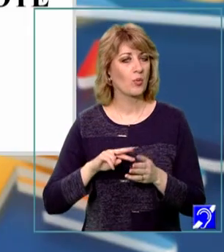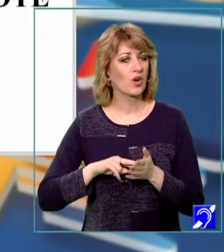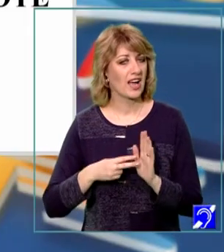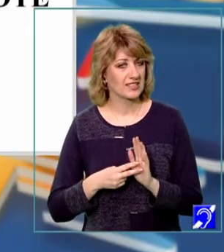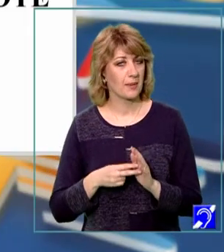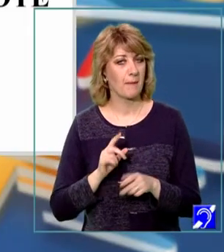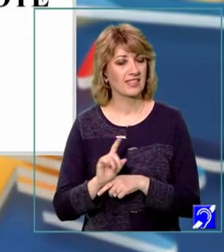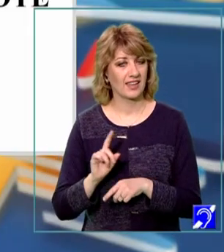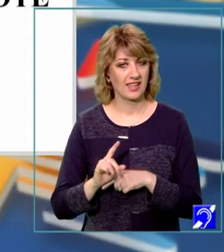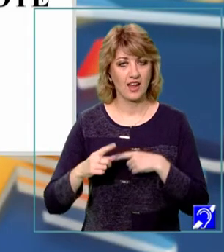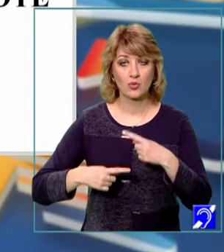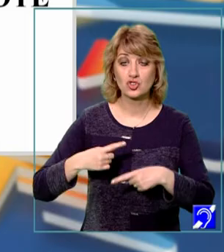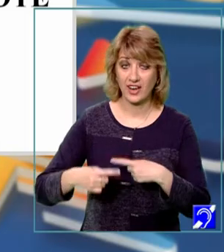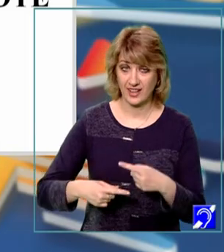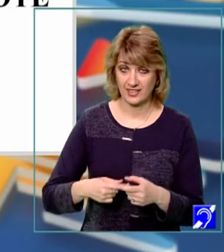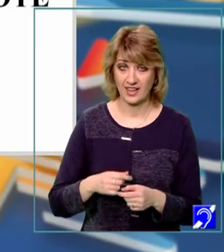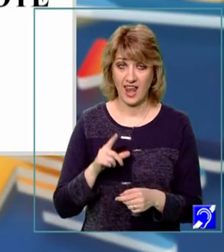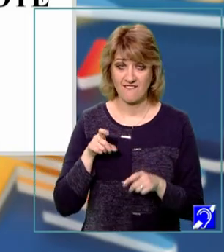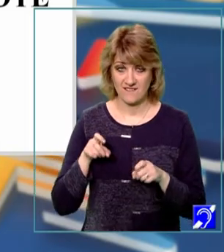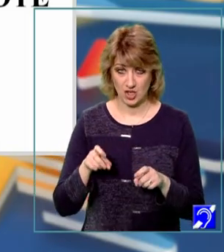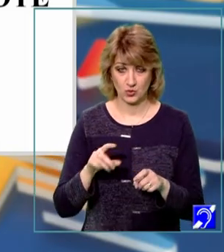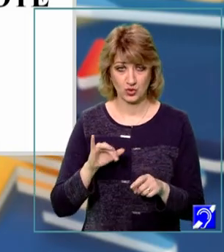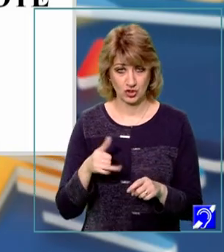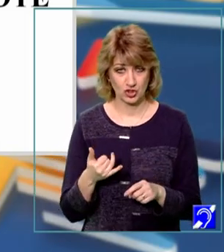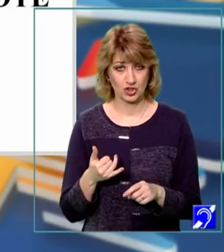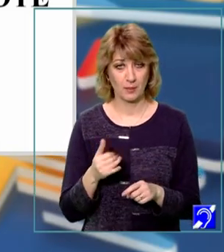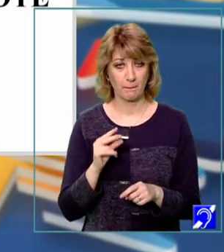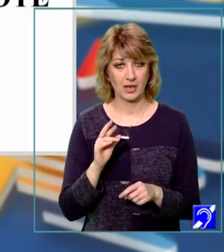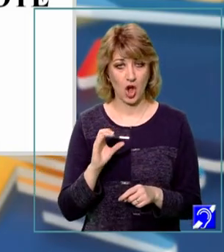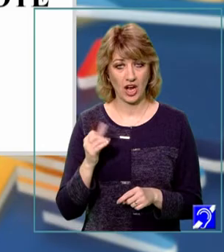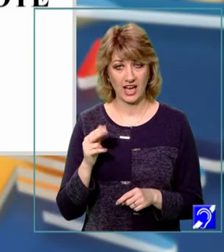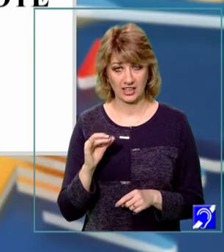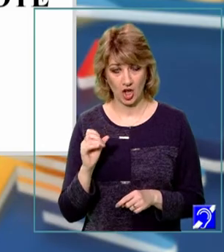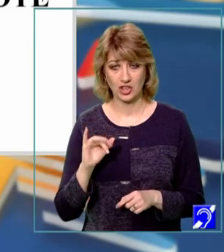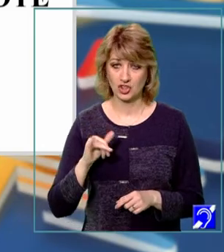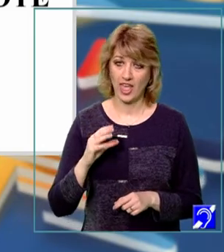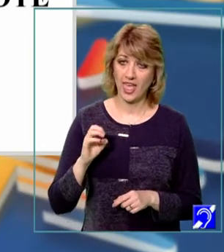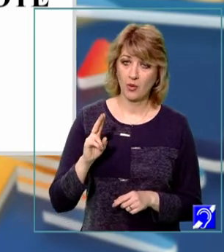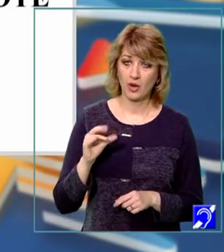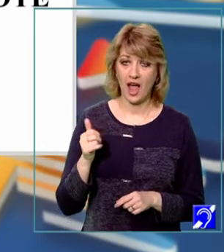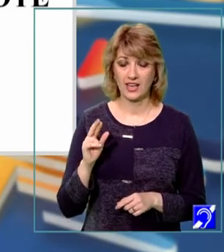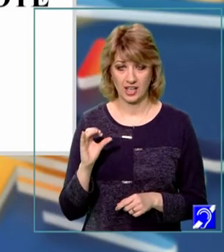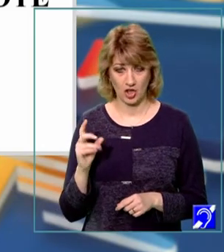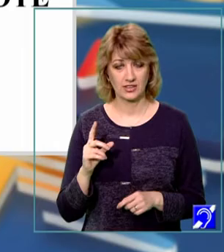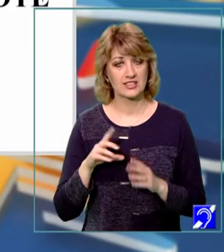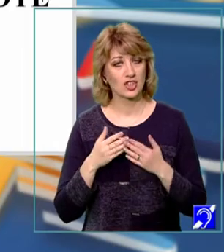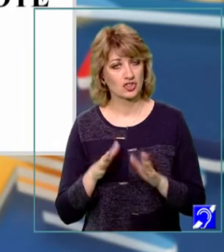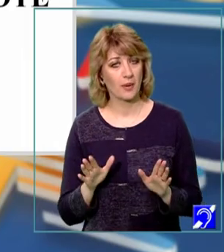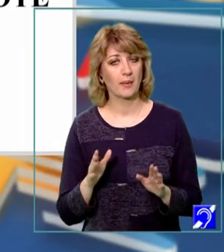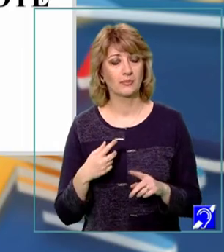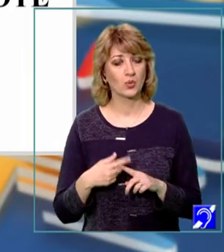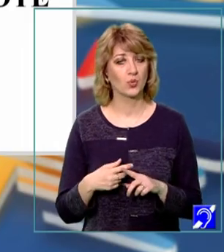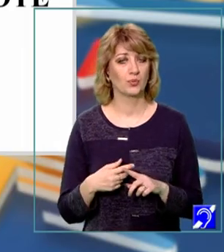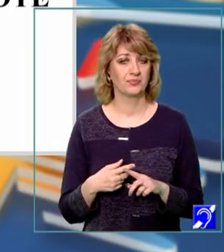organizare a materialului genetic la virusuri și în lumea procariotelor și a eucariotelor. Să începem, bineînțeles,